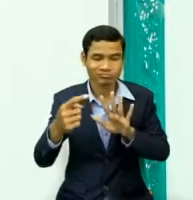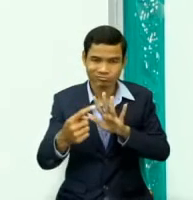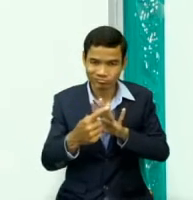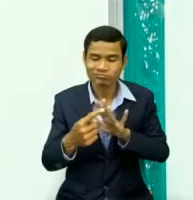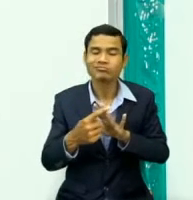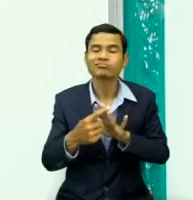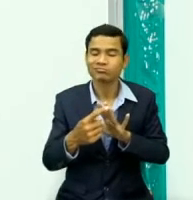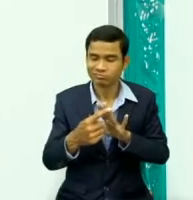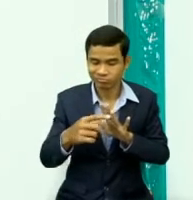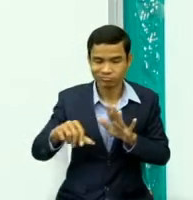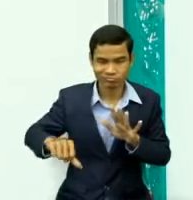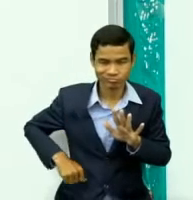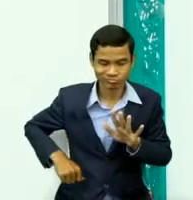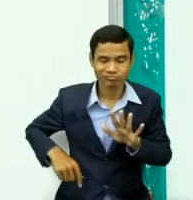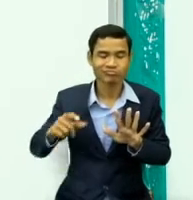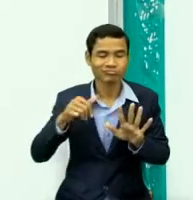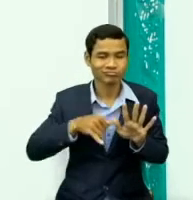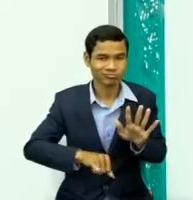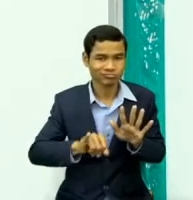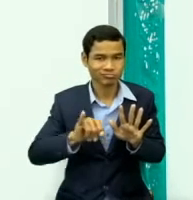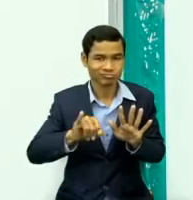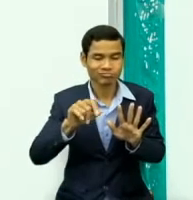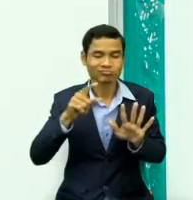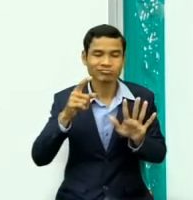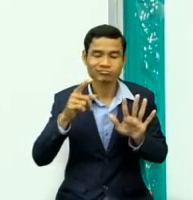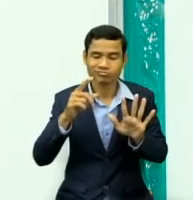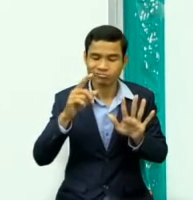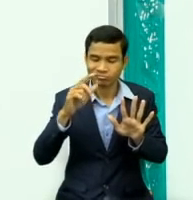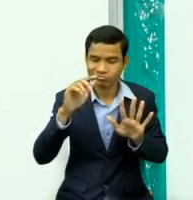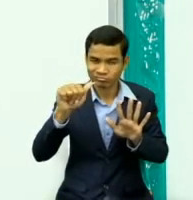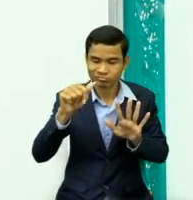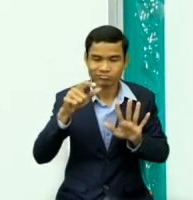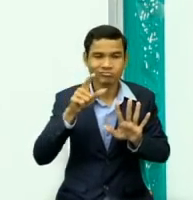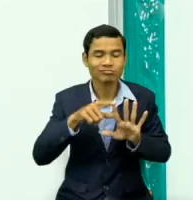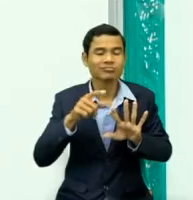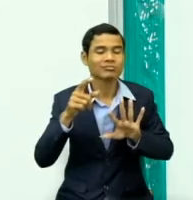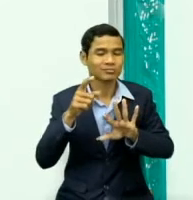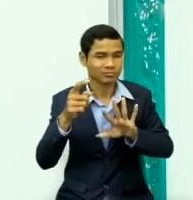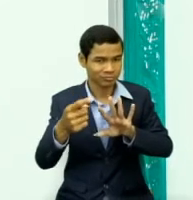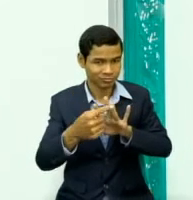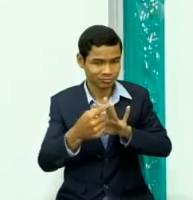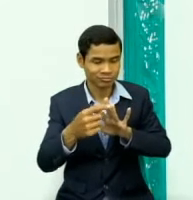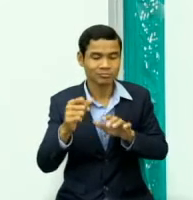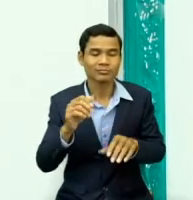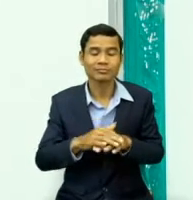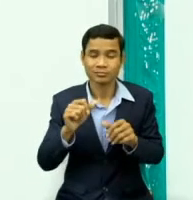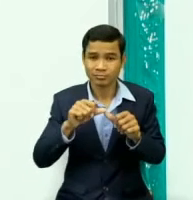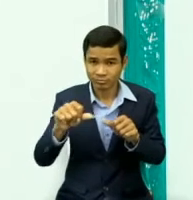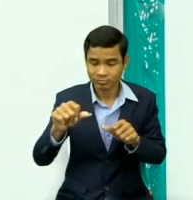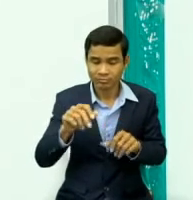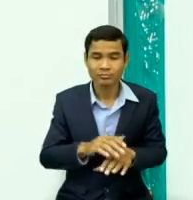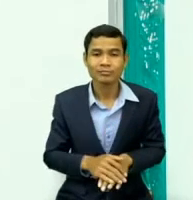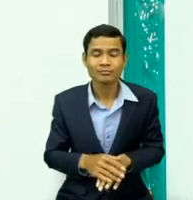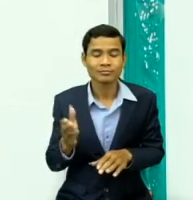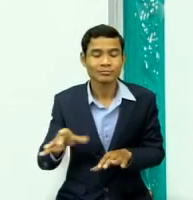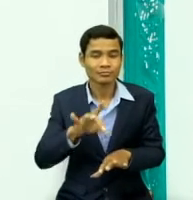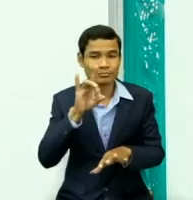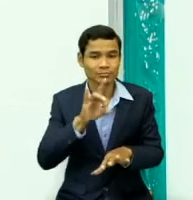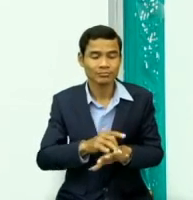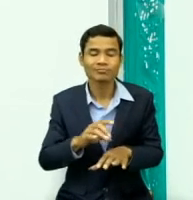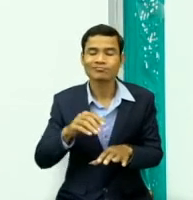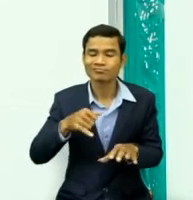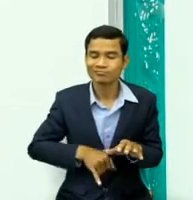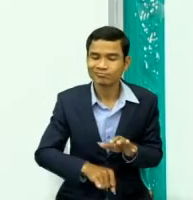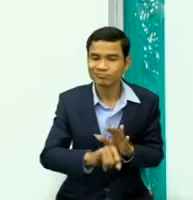nhó cháu ngủ chà tò con xoay xong rồi bằng tọp tiết chà táo bê chào